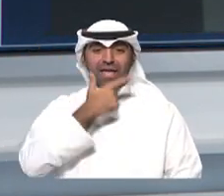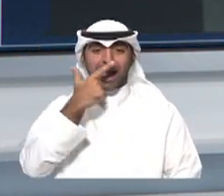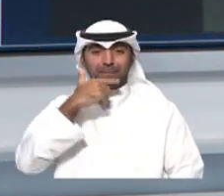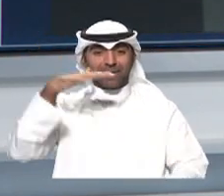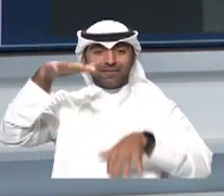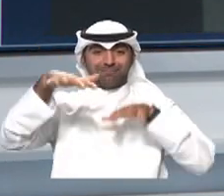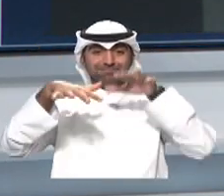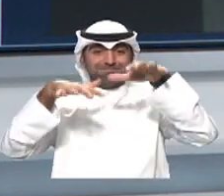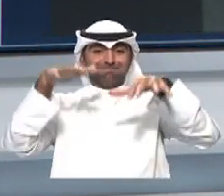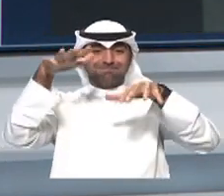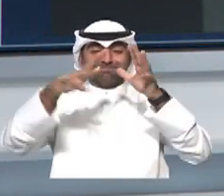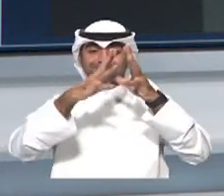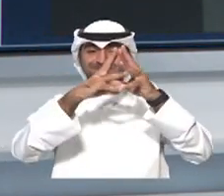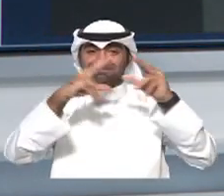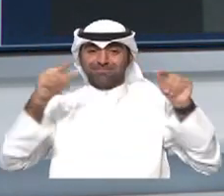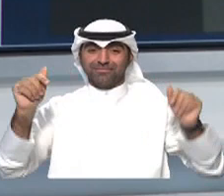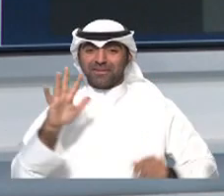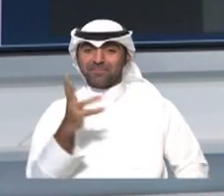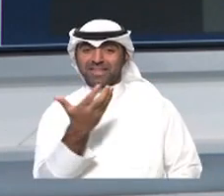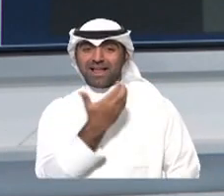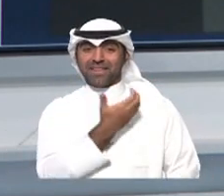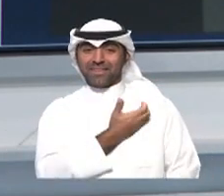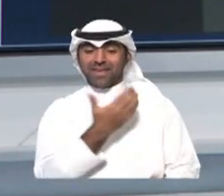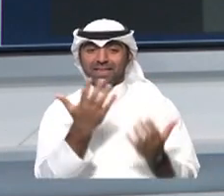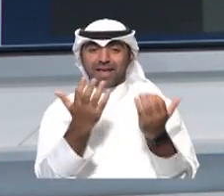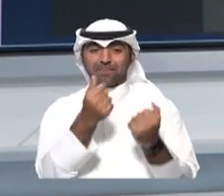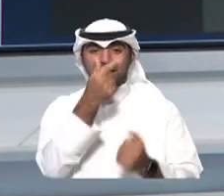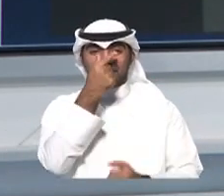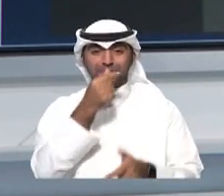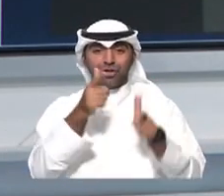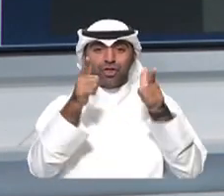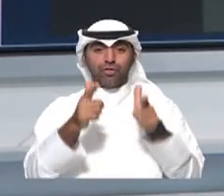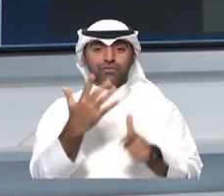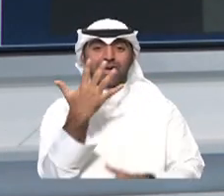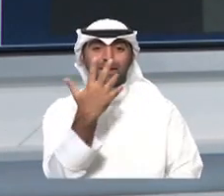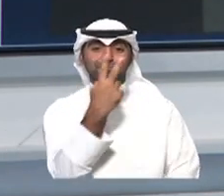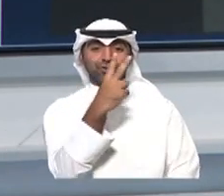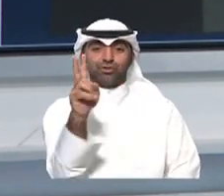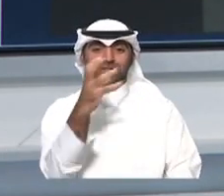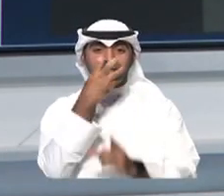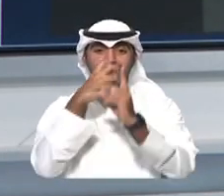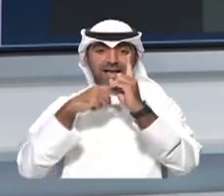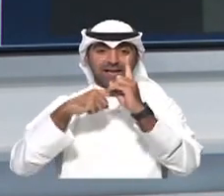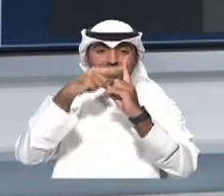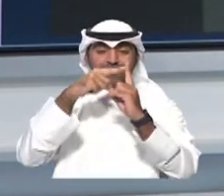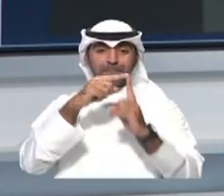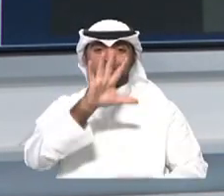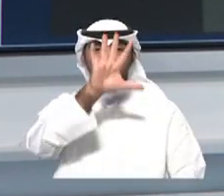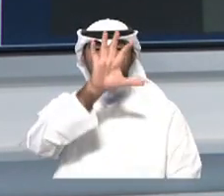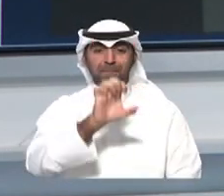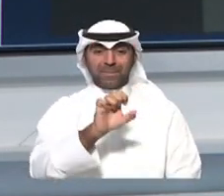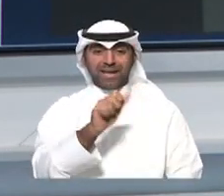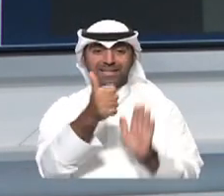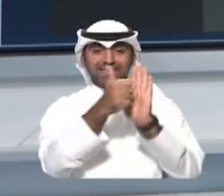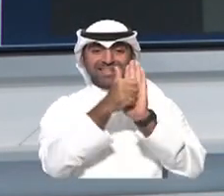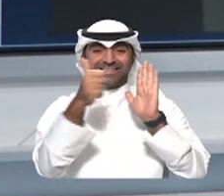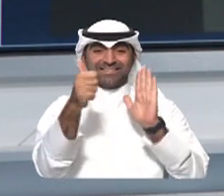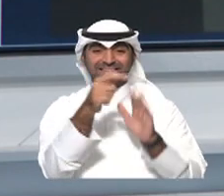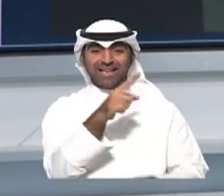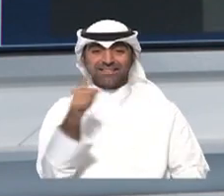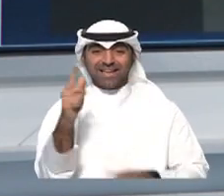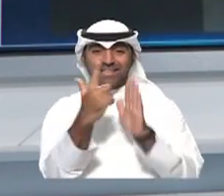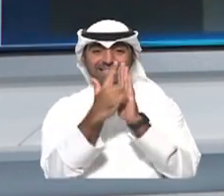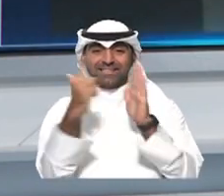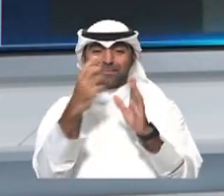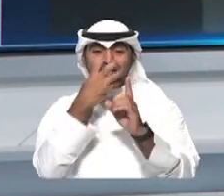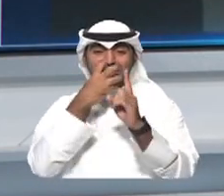بعض المناطق، العظمى قد تصل ما بين 25 إلى 26، أما الصغرى المتوقعة راح تصل ما بين 16 إلى